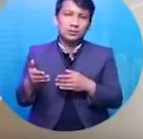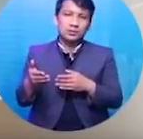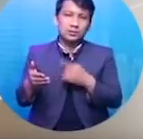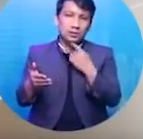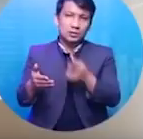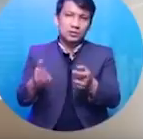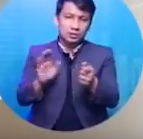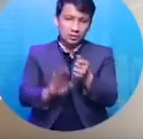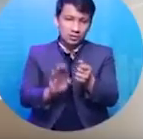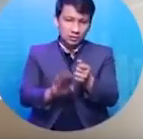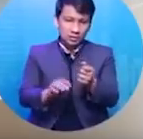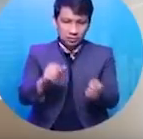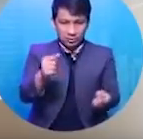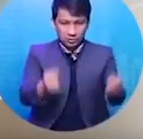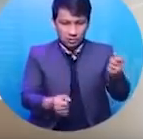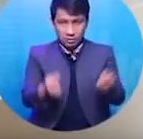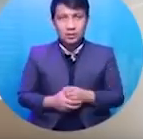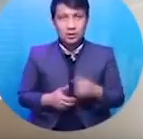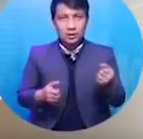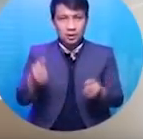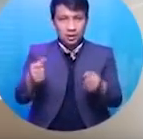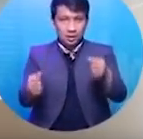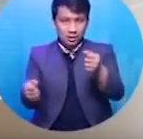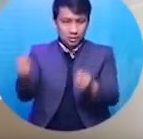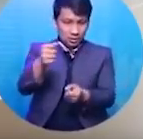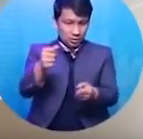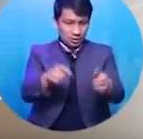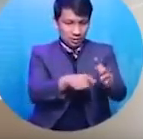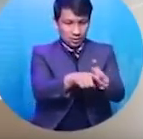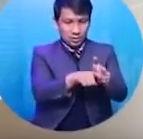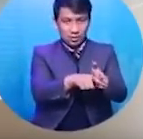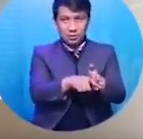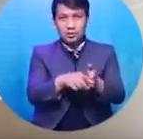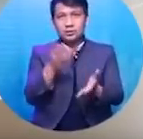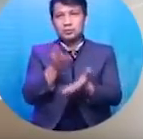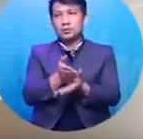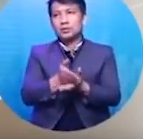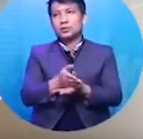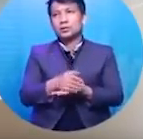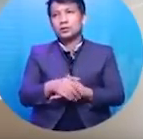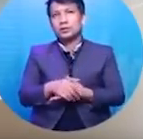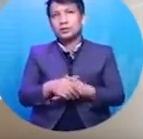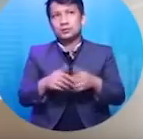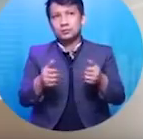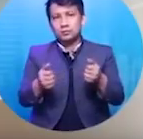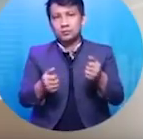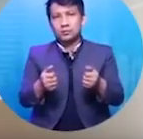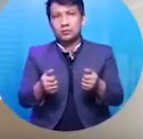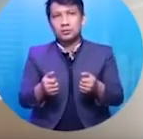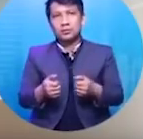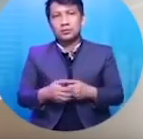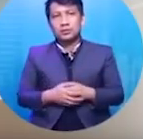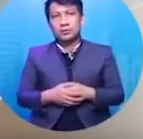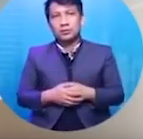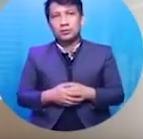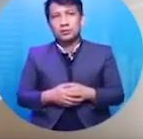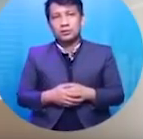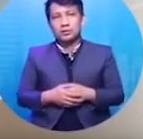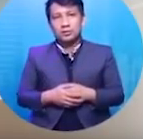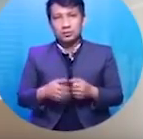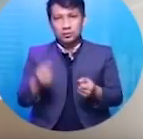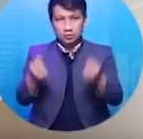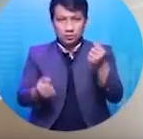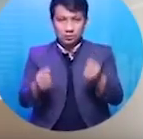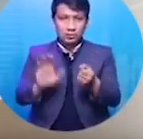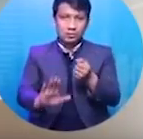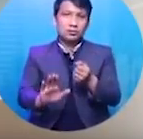yung gater para ho mapigil-pigil, para ho mapigil yung takbo. Okay. Unti-unti. Ayun o, bigla kong sumampo yung gulong,